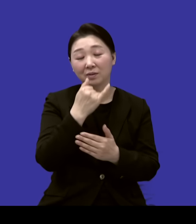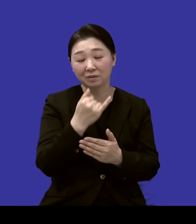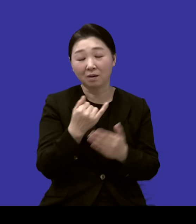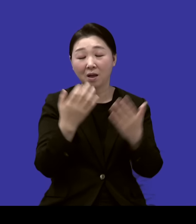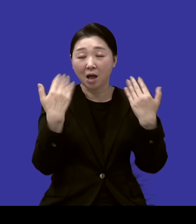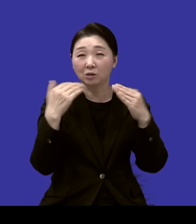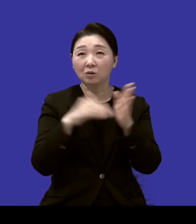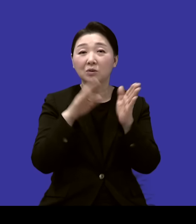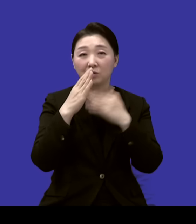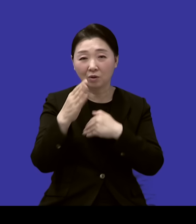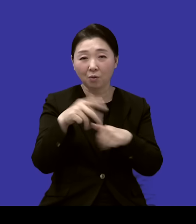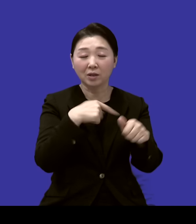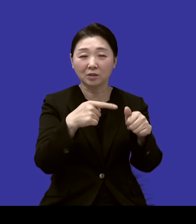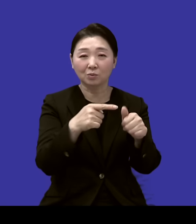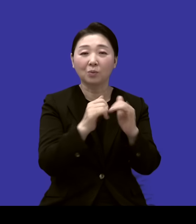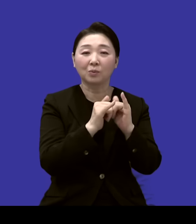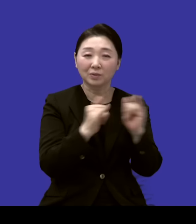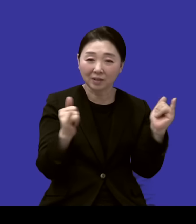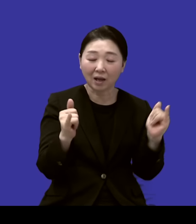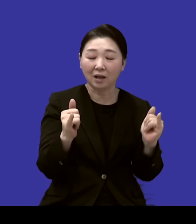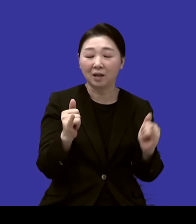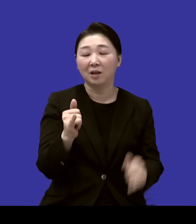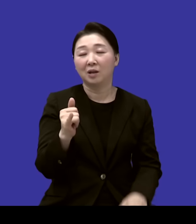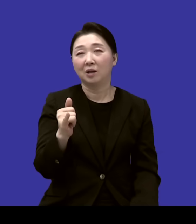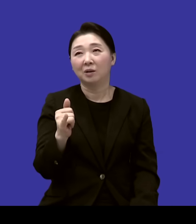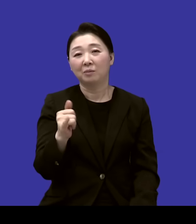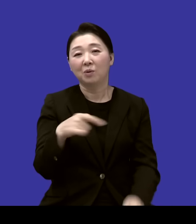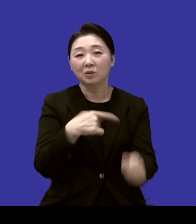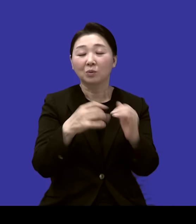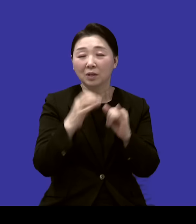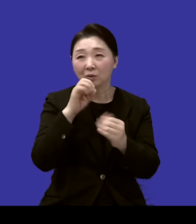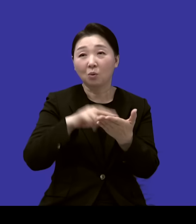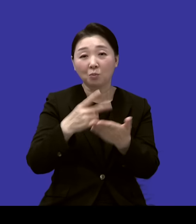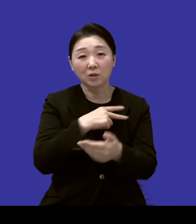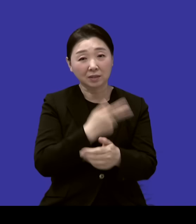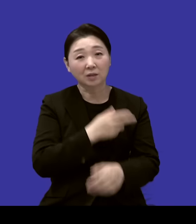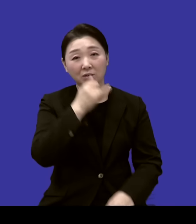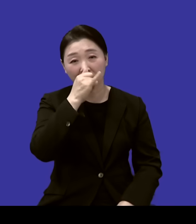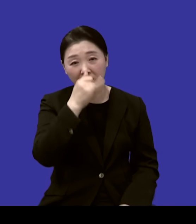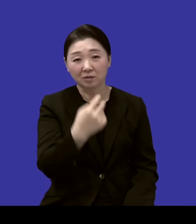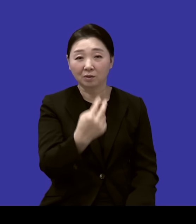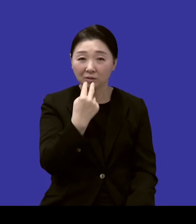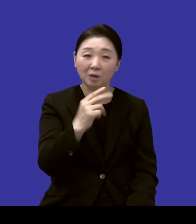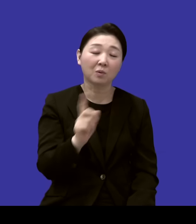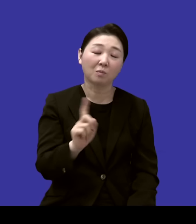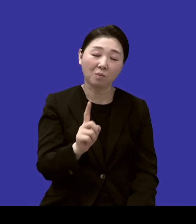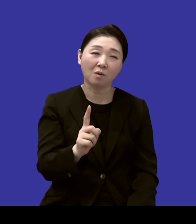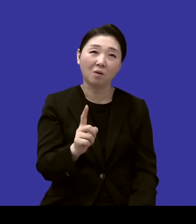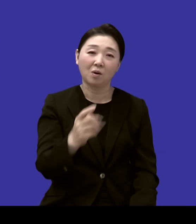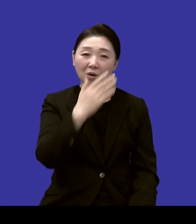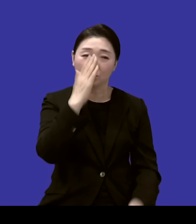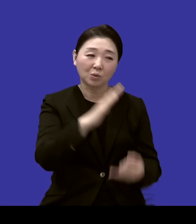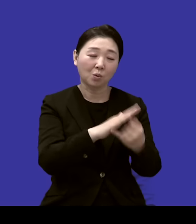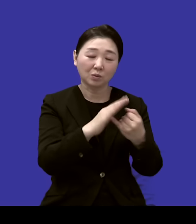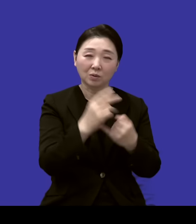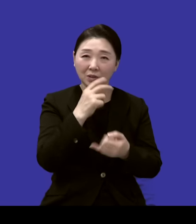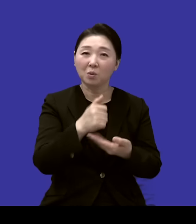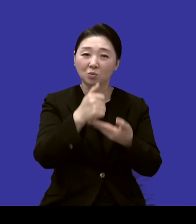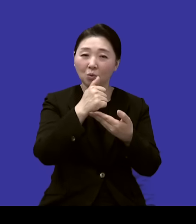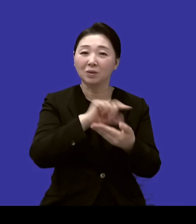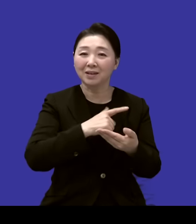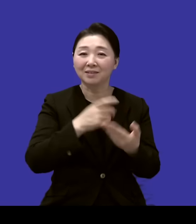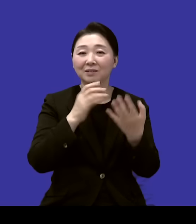지도사, 하브루타 코칭 지도사, 테솔, 통번역 자격증, 와. 생명 뭐 청소년 생명 존중 해서